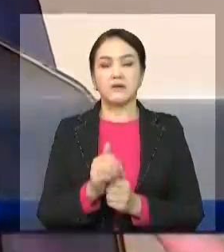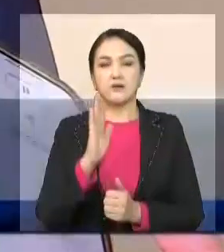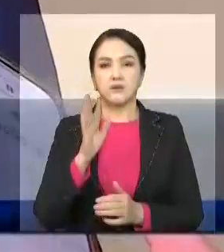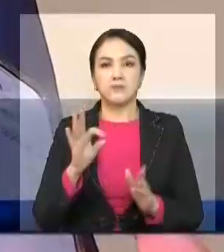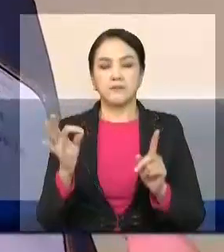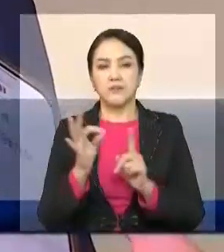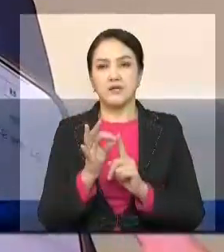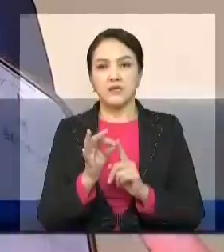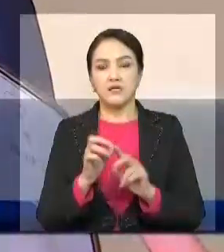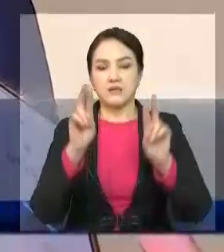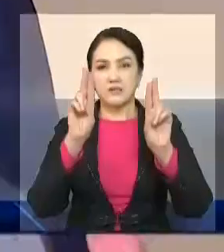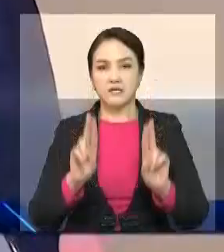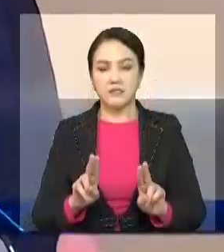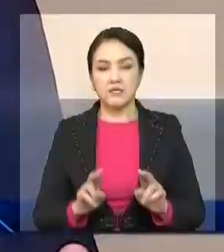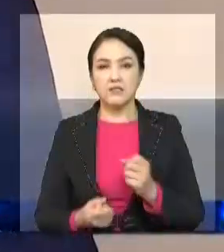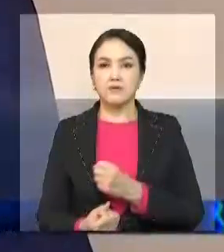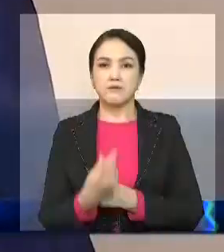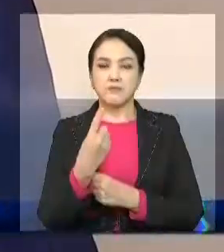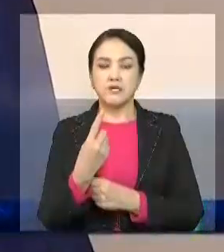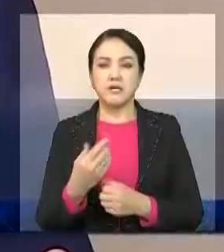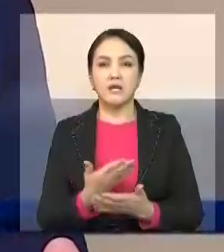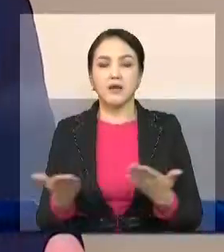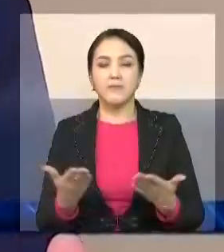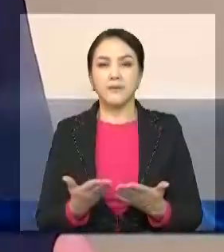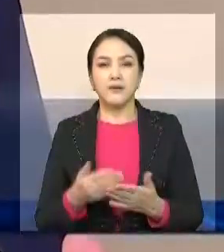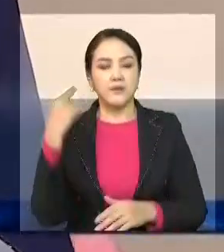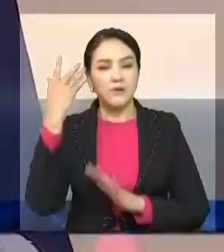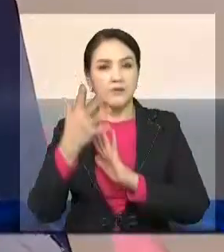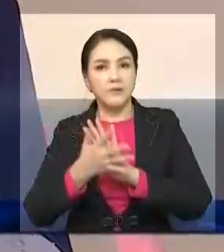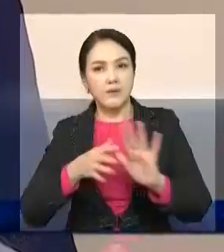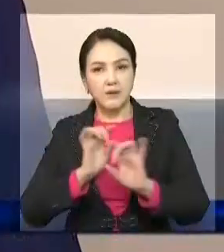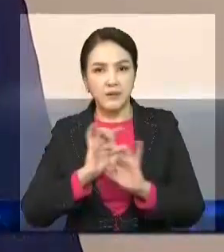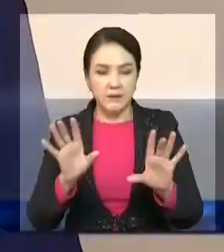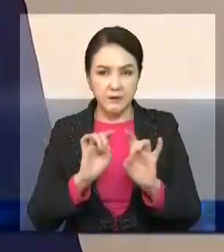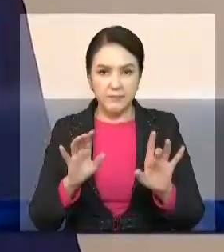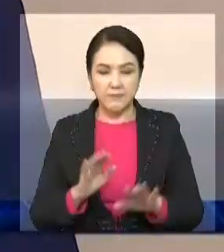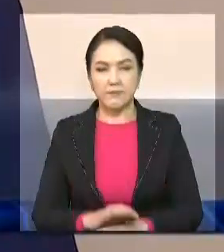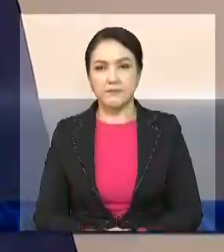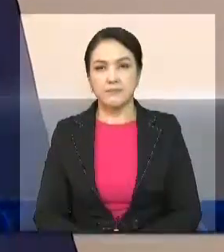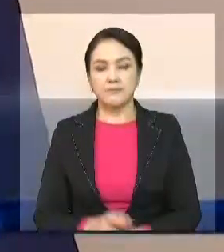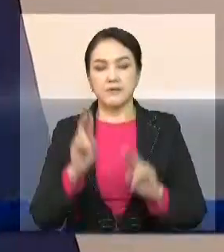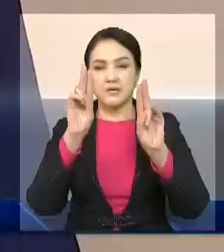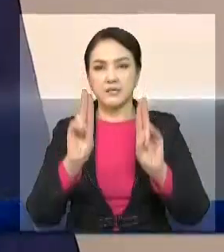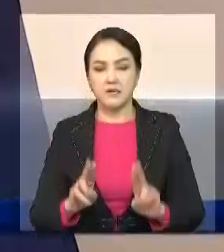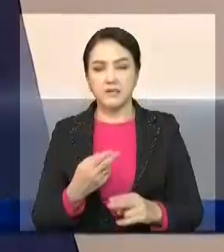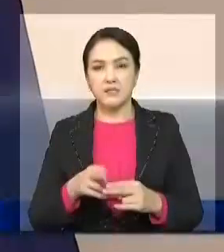мақсатымыз салт-дәстүрдің шығуын, негізін, нәтін түсіндіріп айтып беру. Мәселен, салт-дәстүр